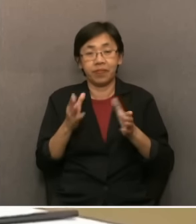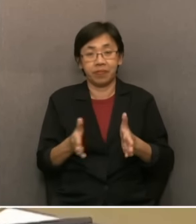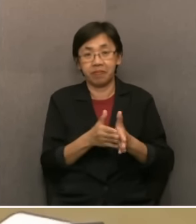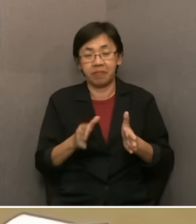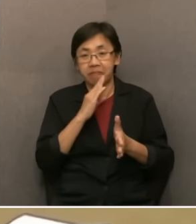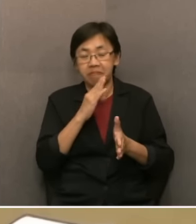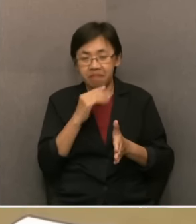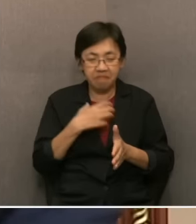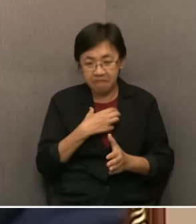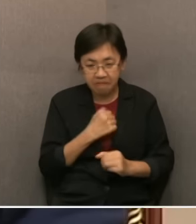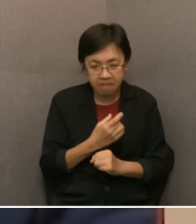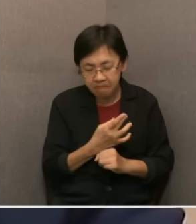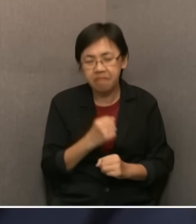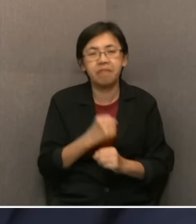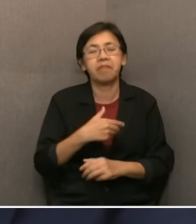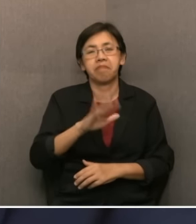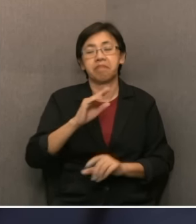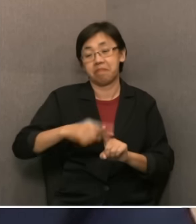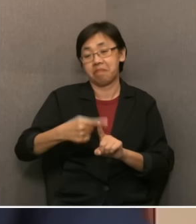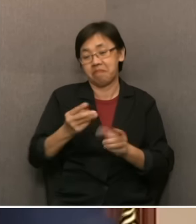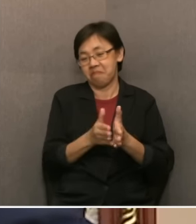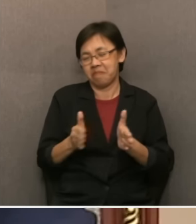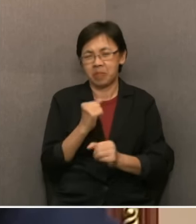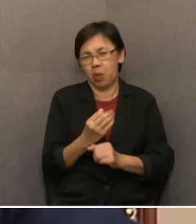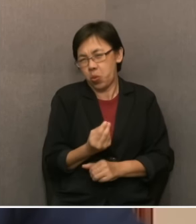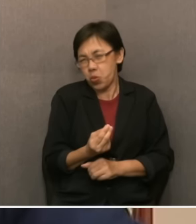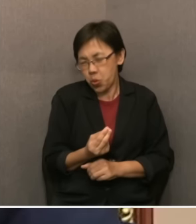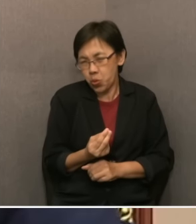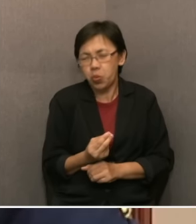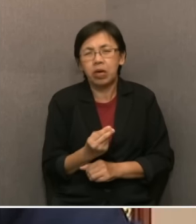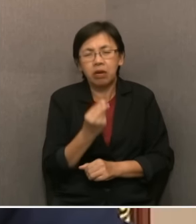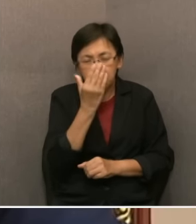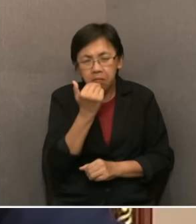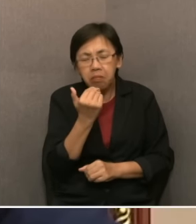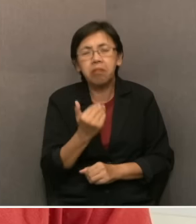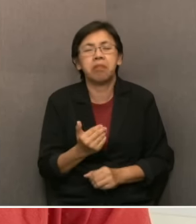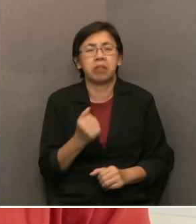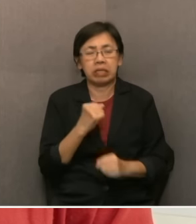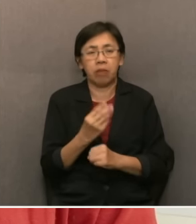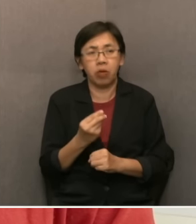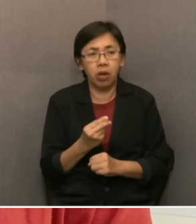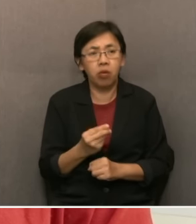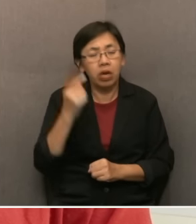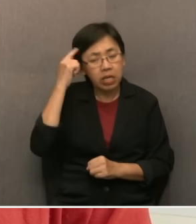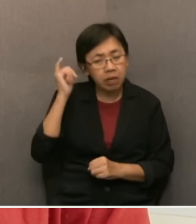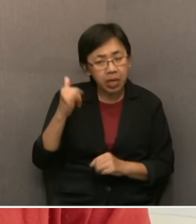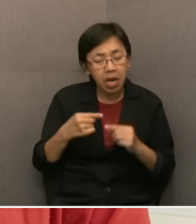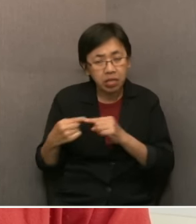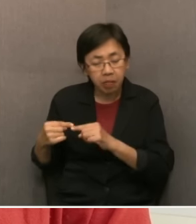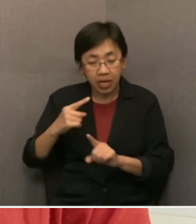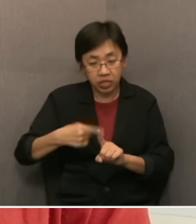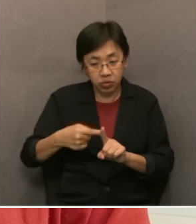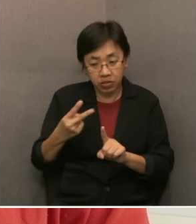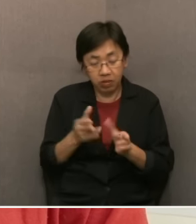ตักตวงอะไรได้ตอนเค่ะช่วง 2เดือนเนี่ยจะต้องรีบทำเพราะว่าเราอาจจะมองต่อไปก็ได้ค่ะในช่วง 2เดือน